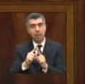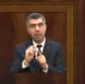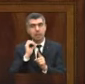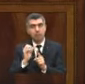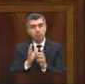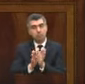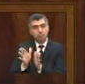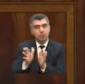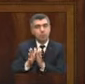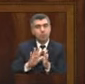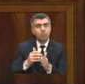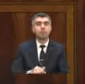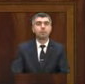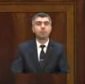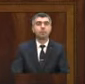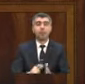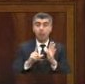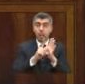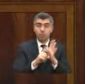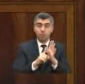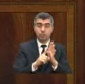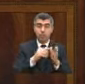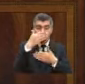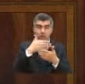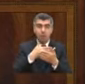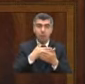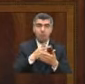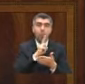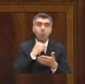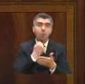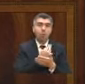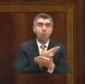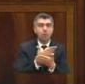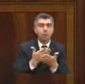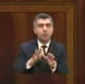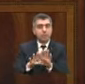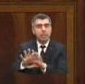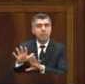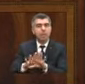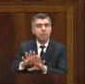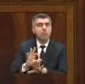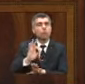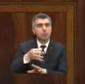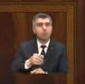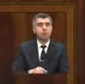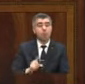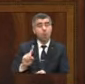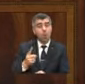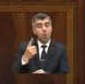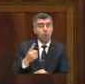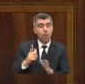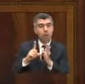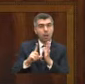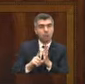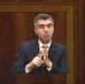على المستوى القانوني تسهر الحكومة على اتخاذ جميع التدابير في هذا المجال. أولاً إصدار القانون لإطار